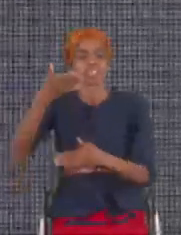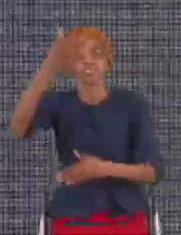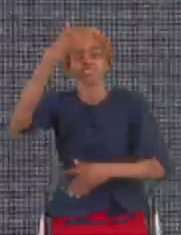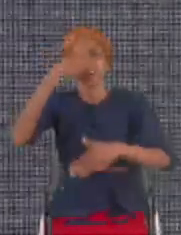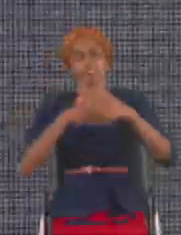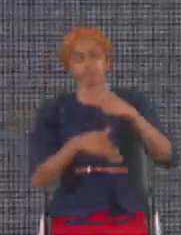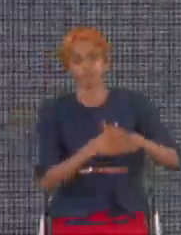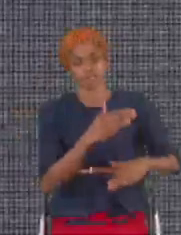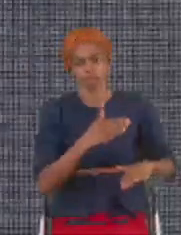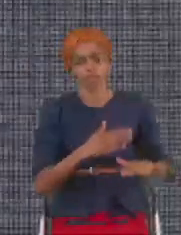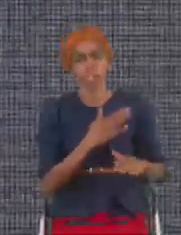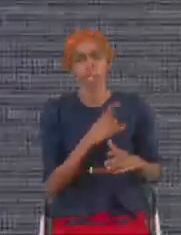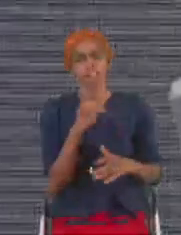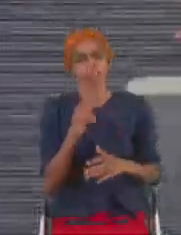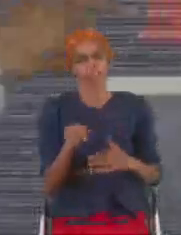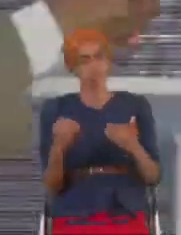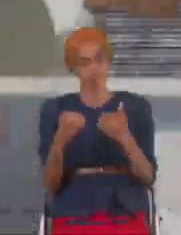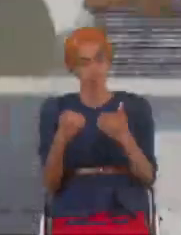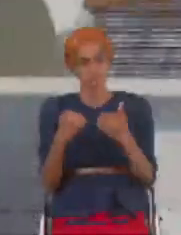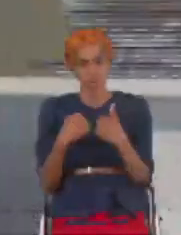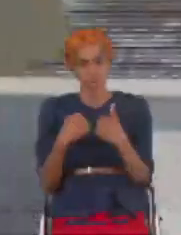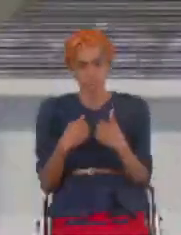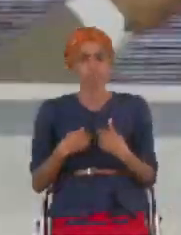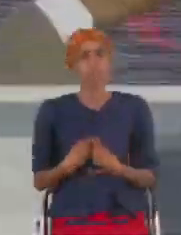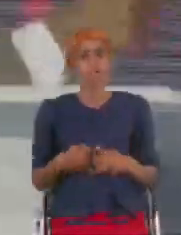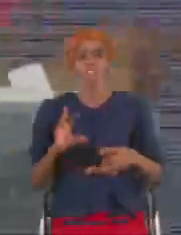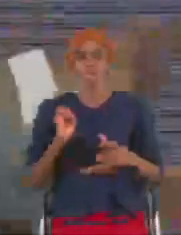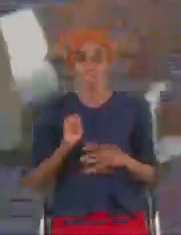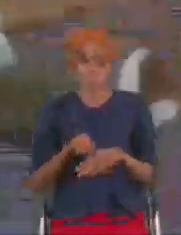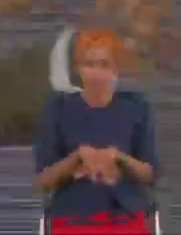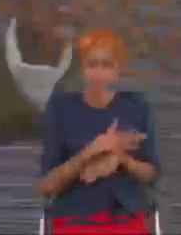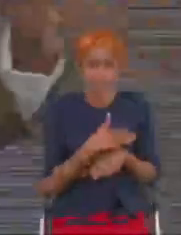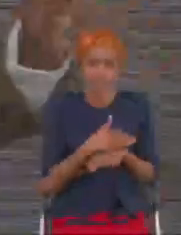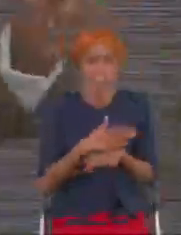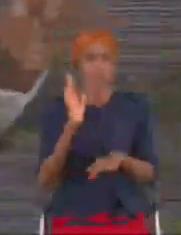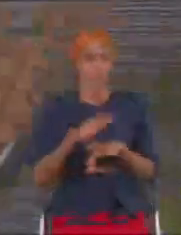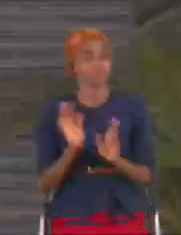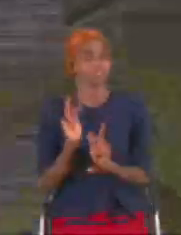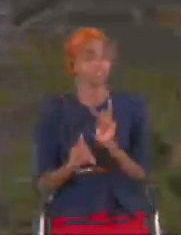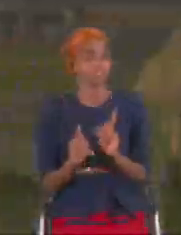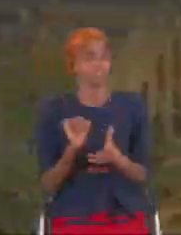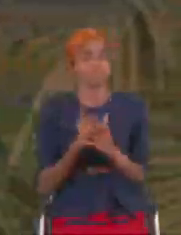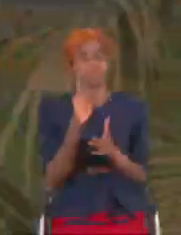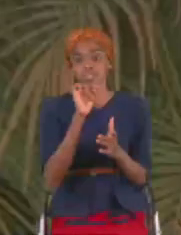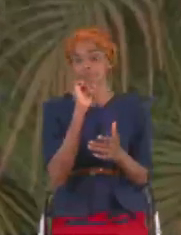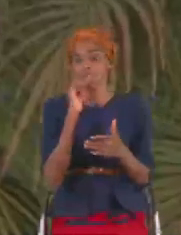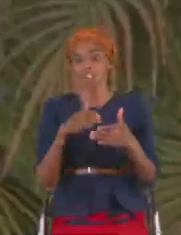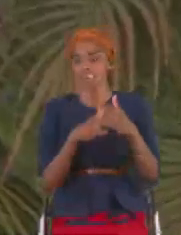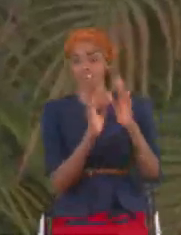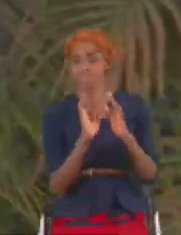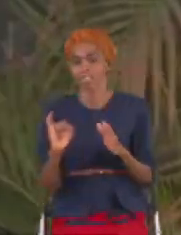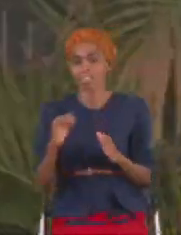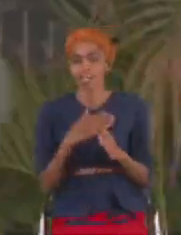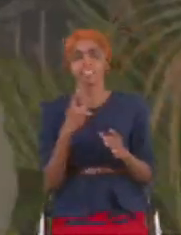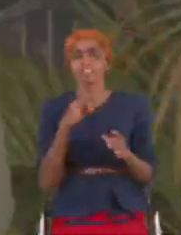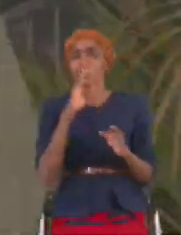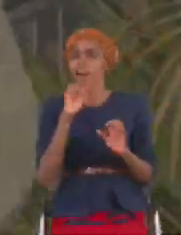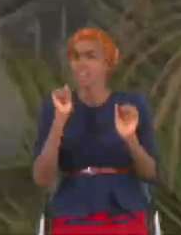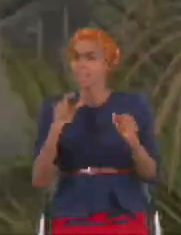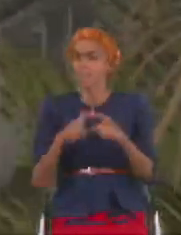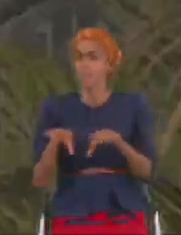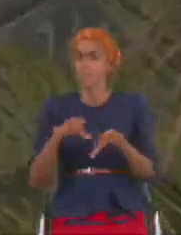suivante et u11 et park défini sur ce que tu diriges et il